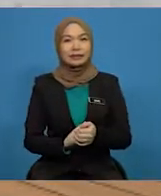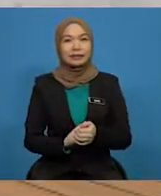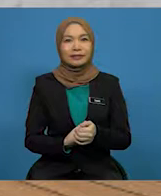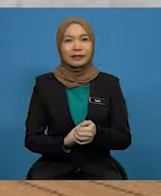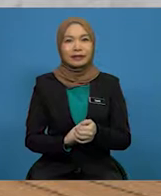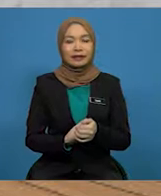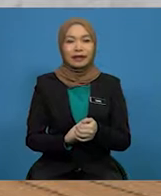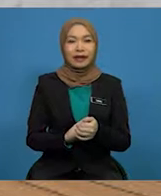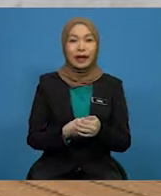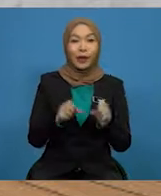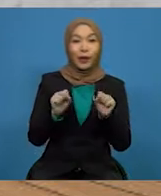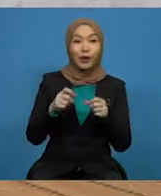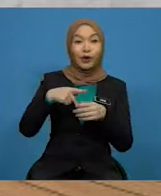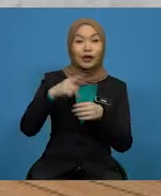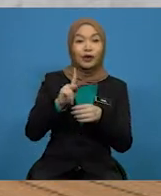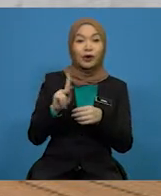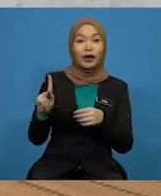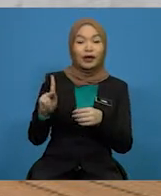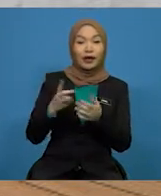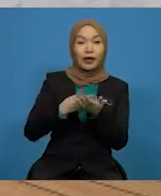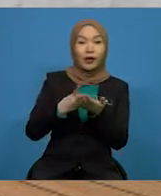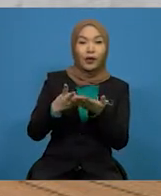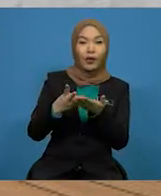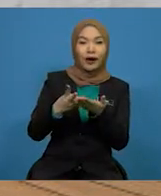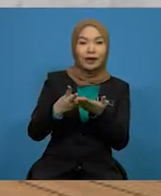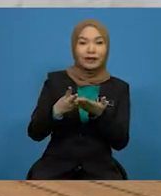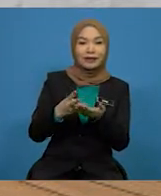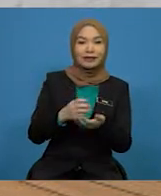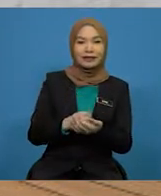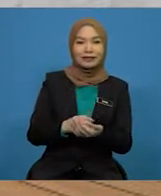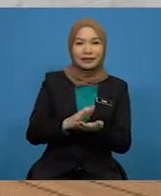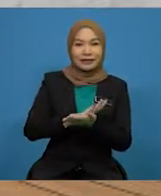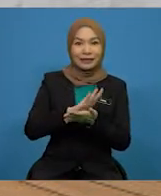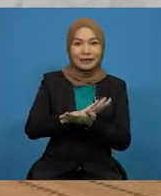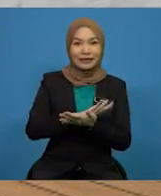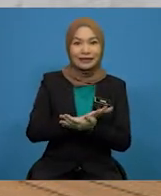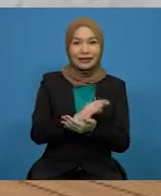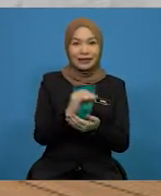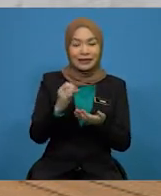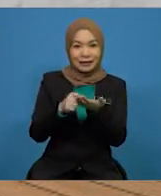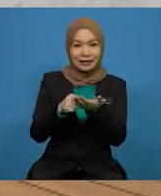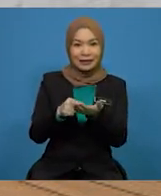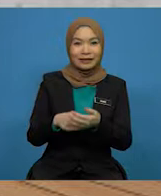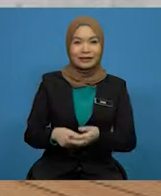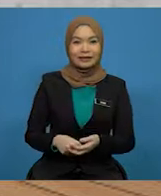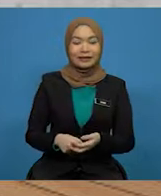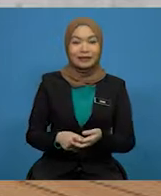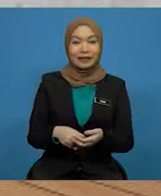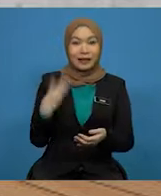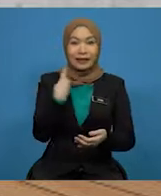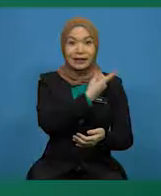atau mengeluarkan wang siling dan juga wang kertas. Manakala bank perdagangan seperti yang kita